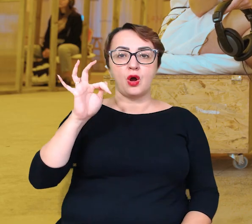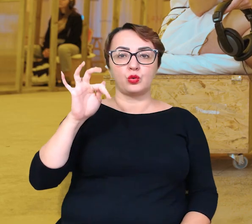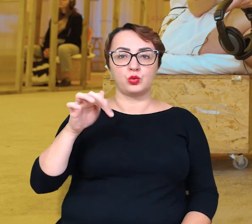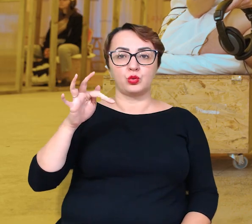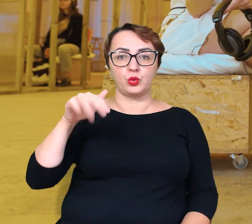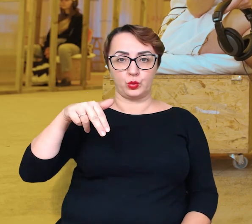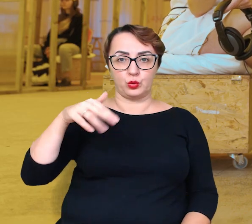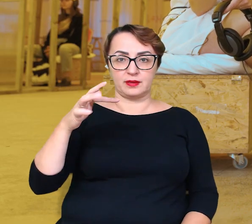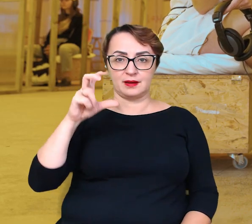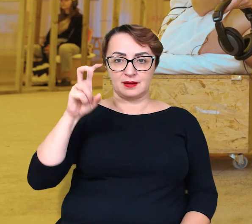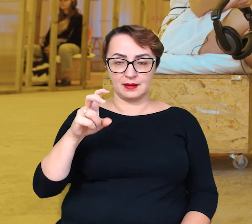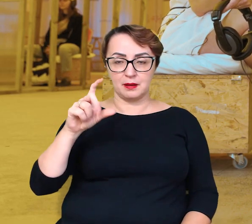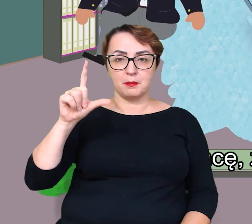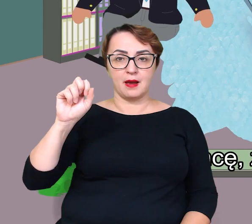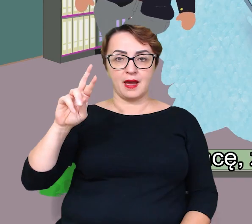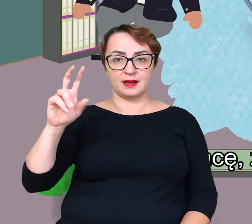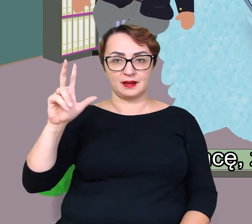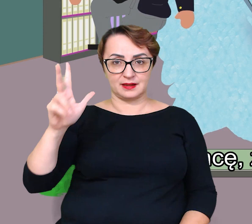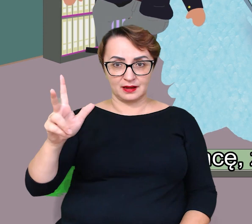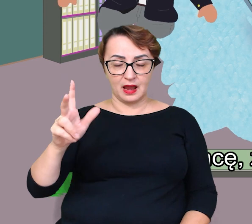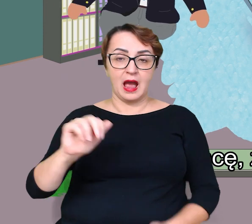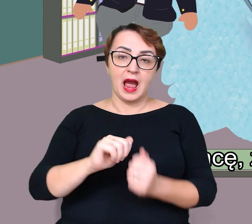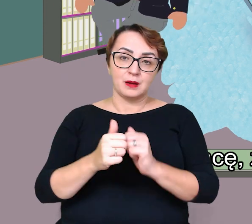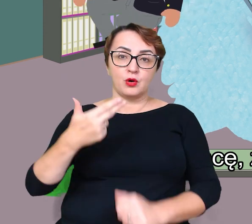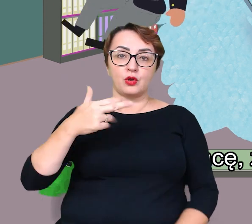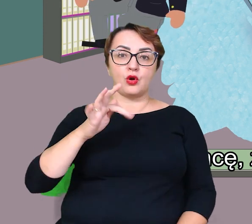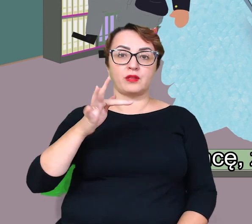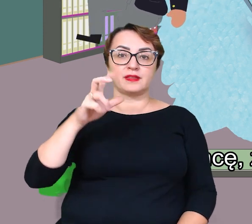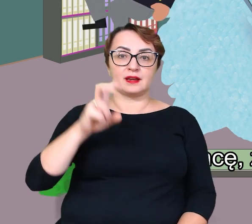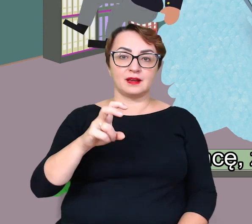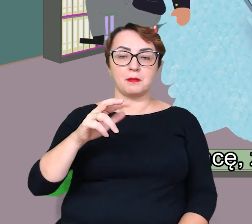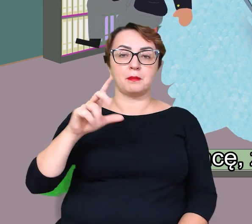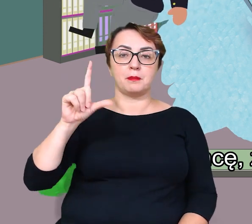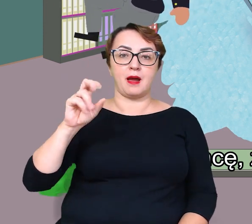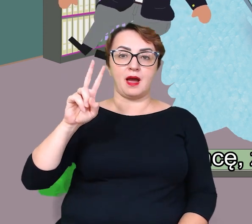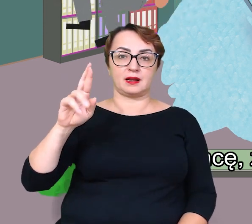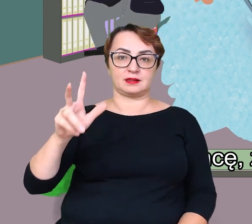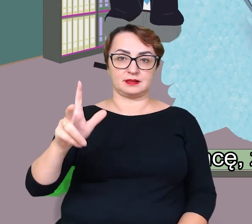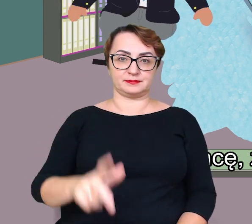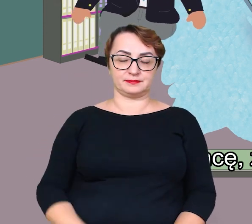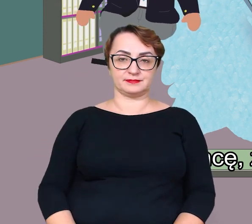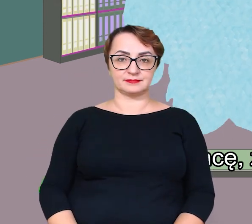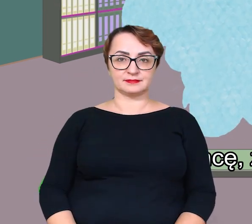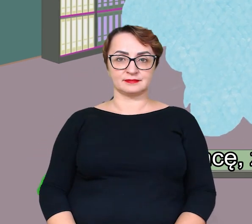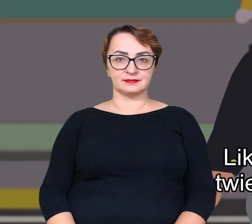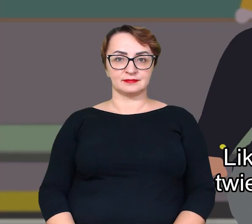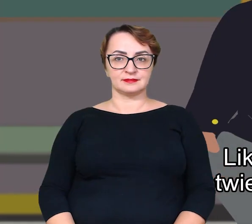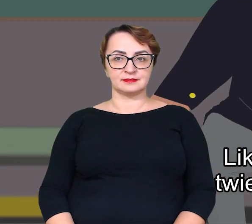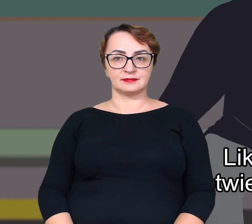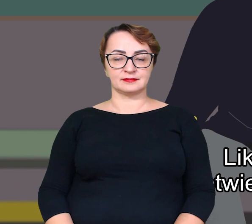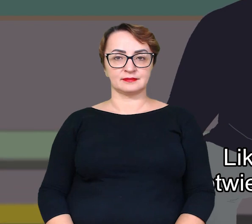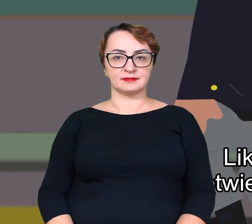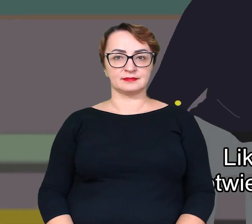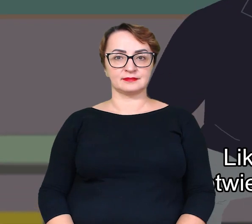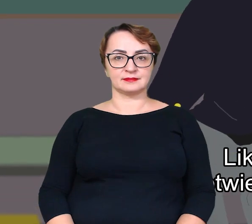wypadku możemy powiedzieć, że jest to bardziej North Park. I want Krapstad to have the best healthcare in the world. We are